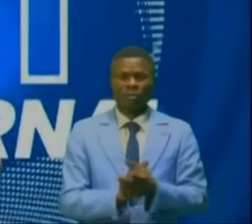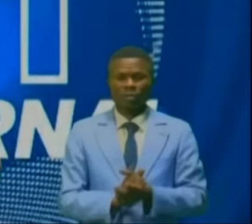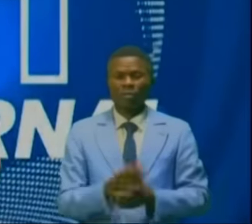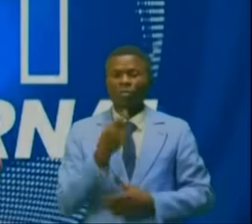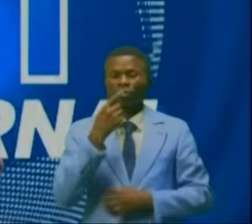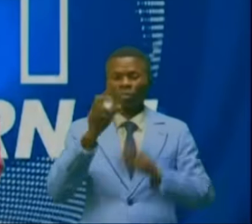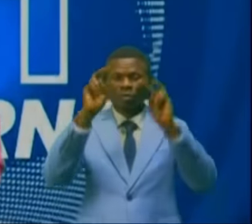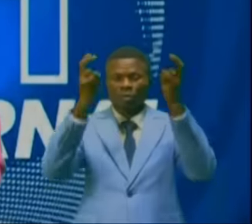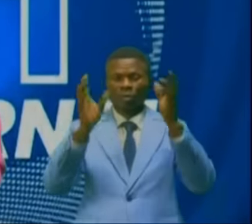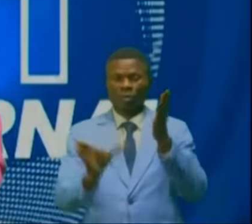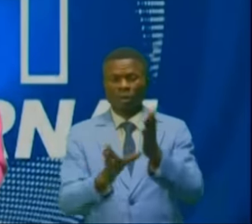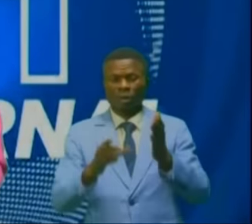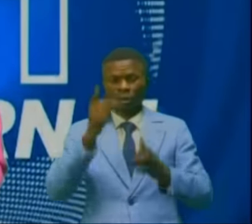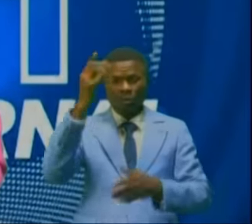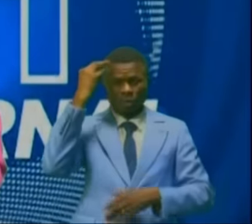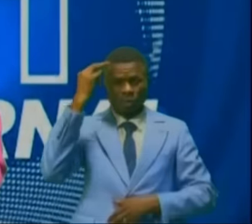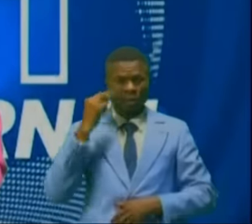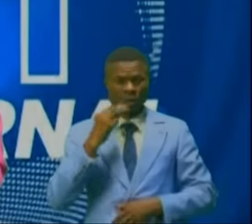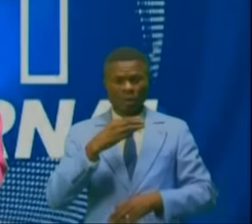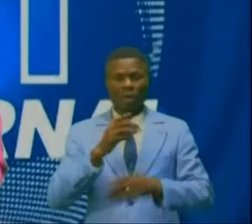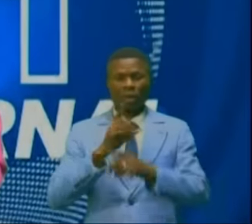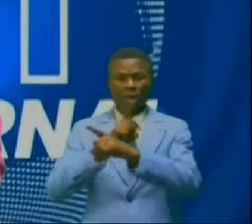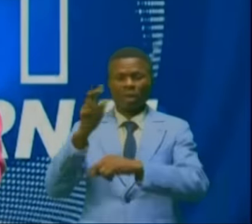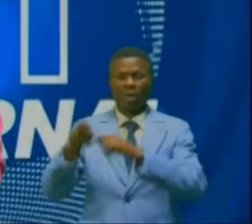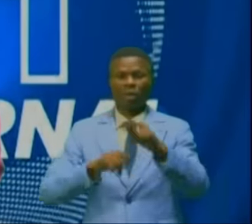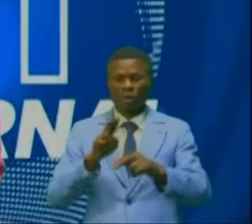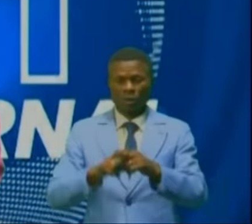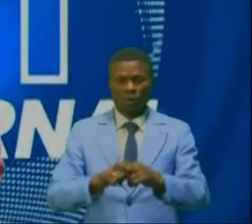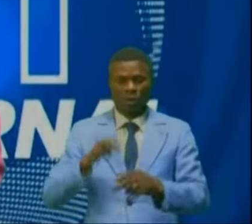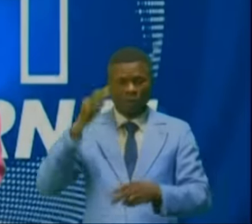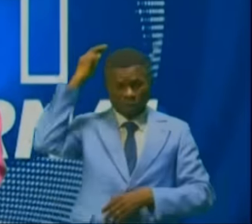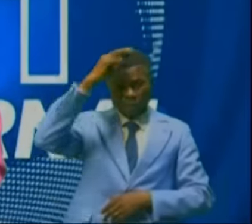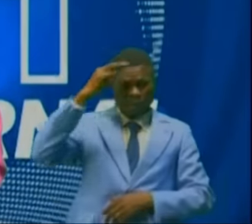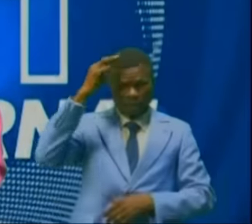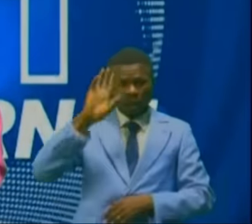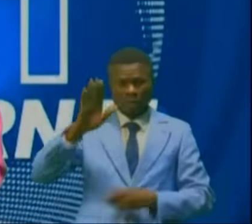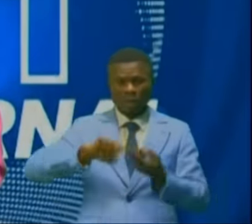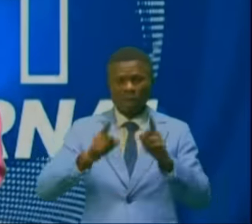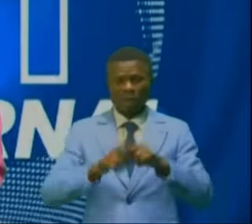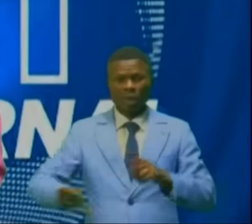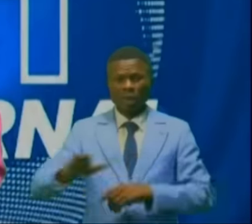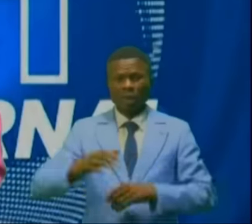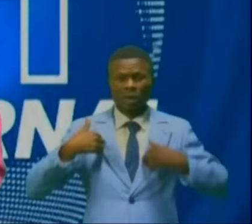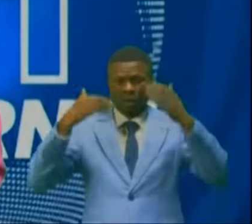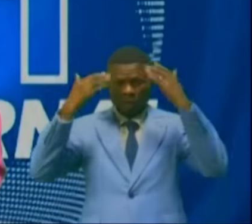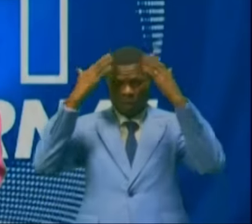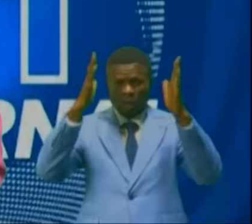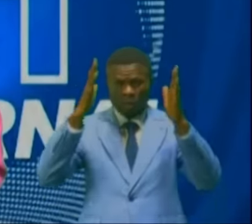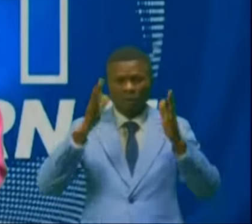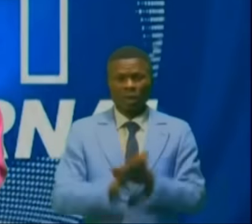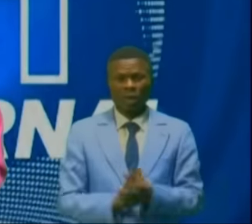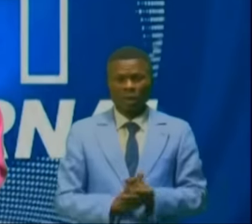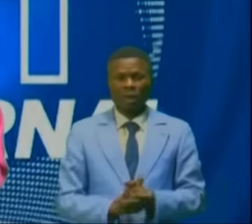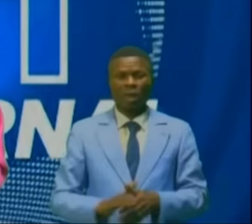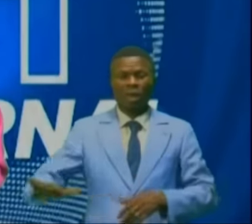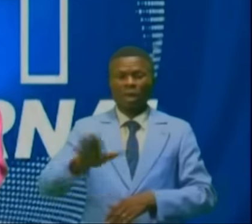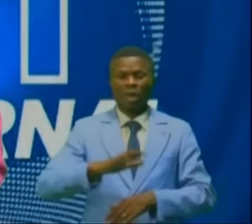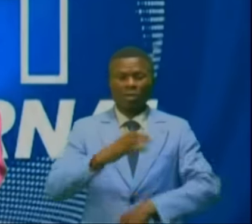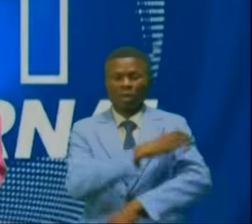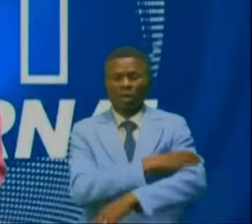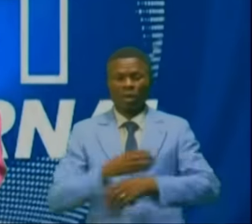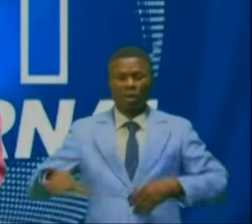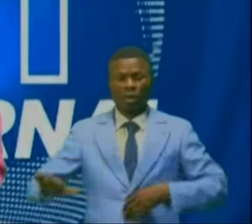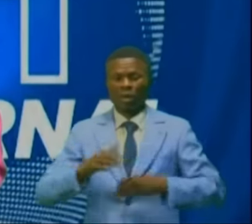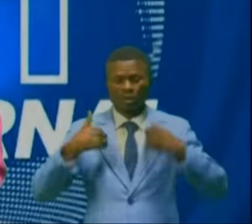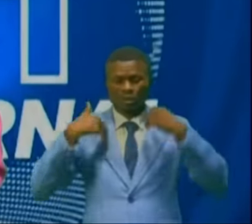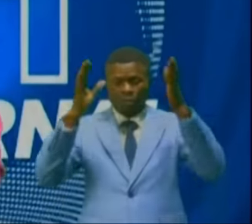J'ai dit en titre, le vice-premier ministre, ministre de la Défense nationale et son homologue égyptien ont procédé au Caire à la clôture